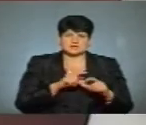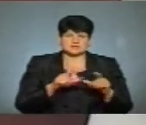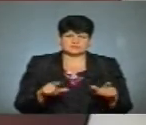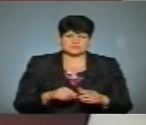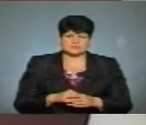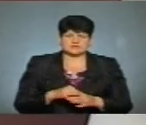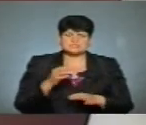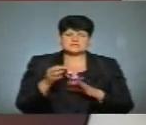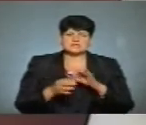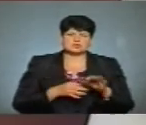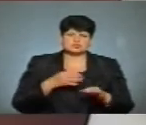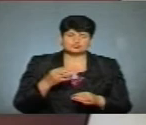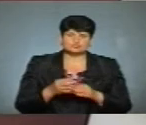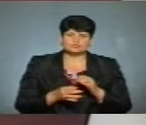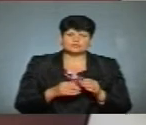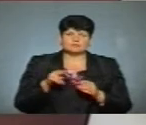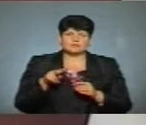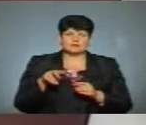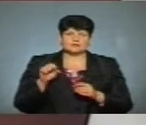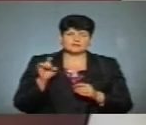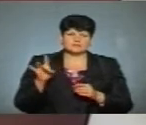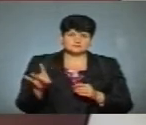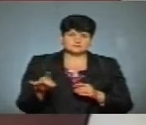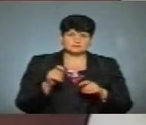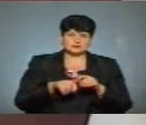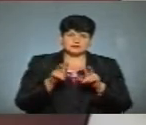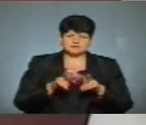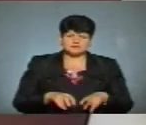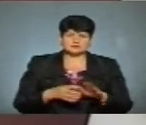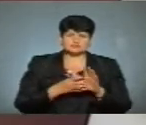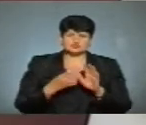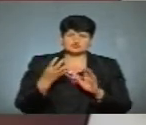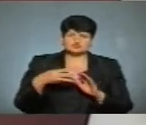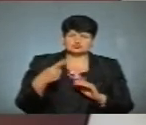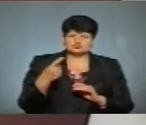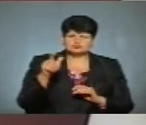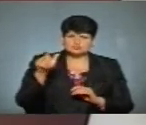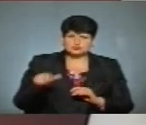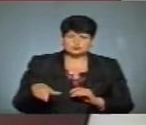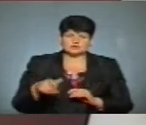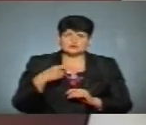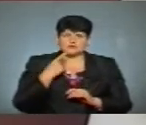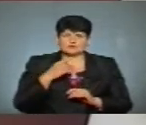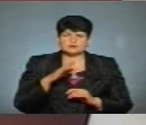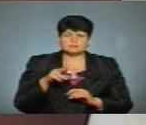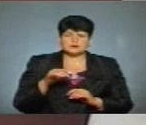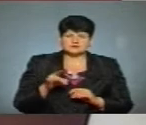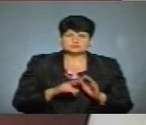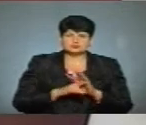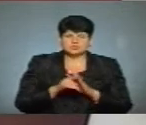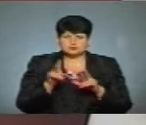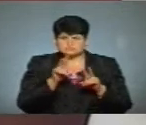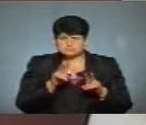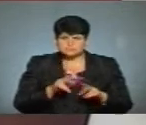За добу вірусологи методом полімеразно-ланцюгової реакції обстежили 941 особу, каже Володимир Паничев. Спочатку